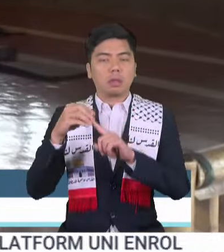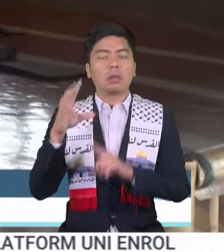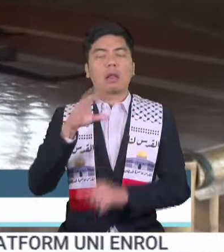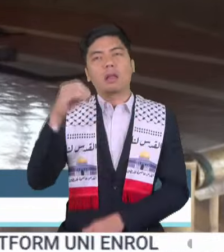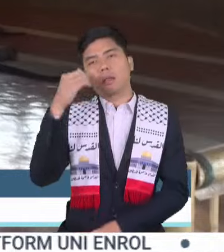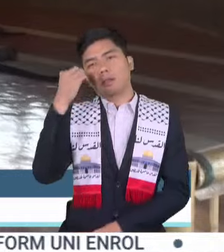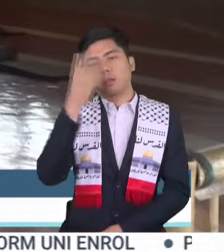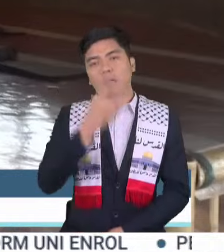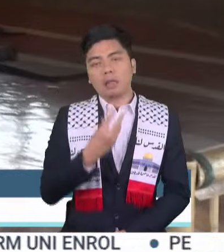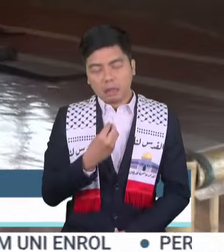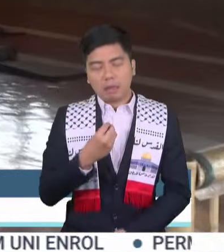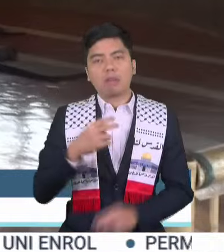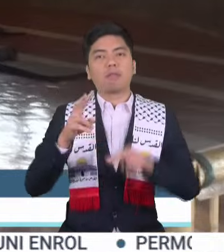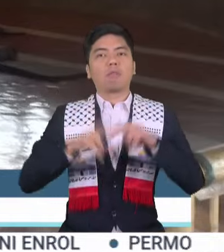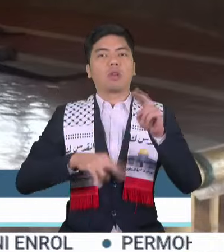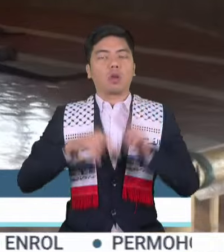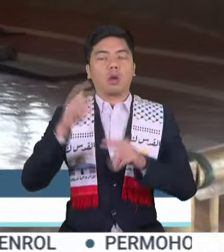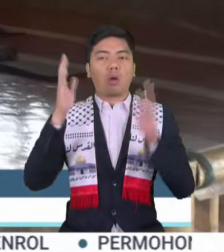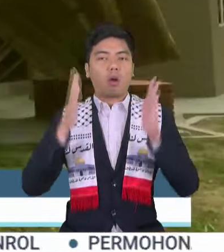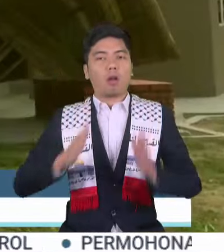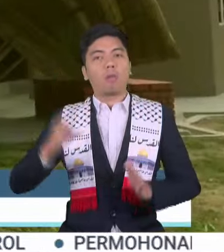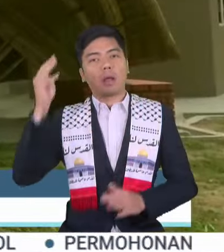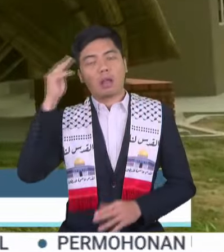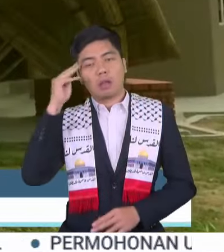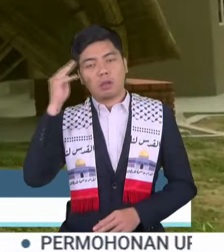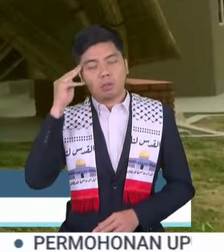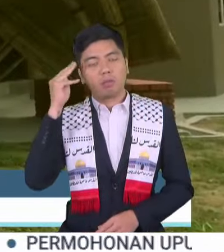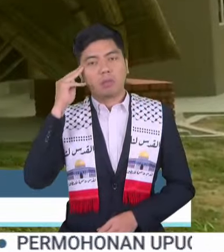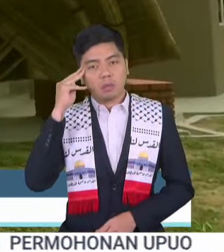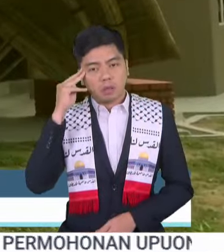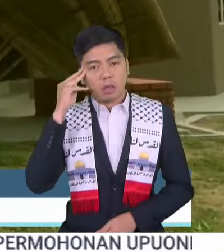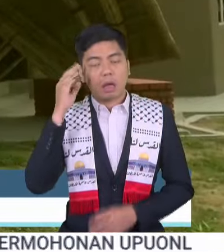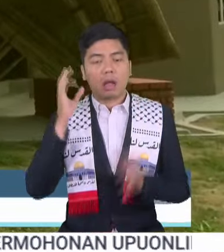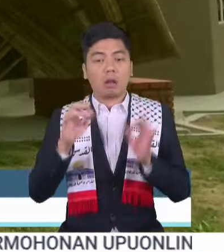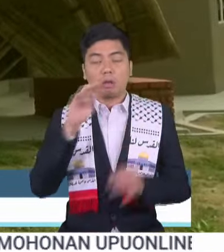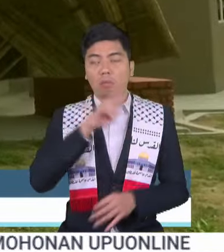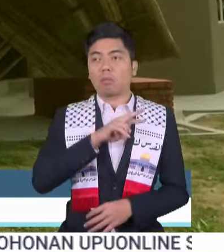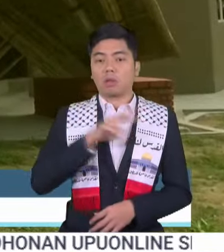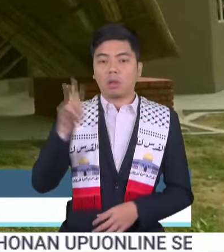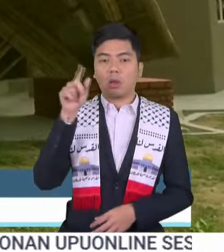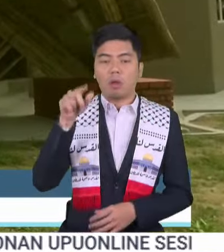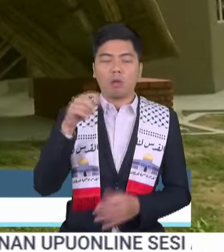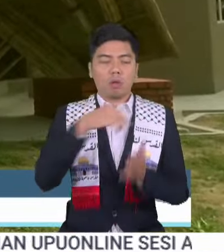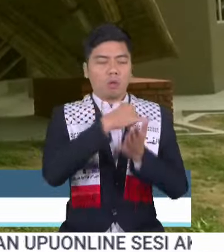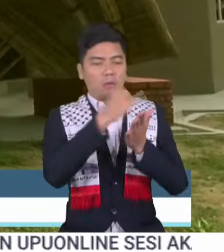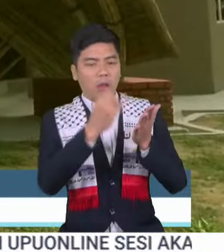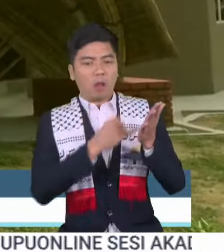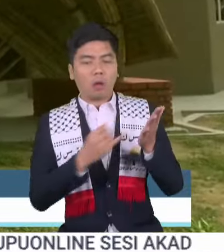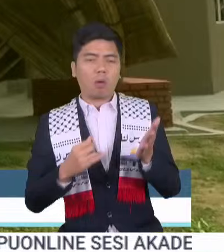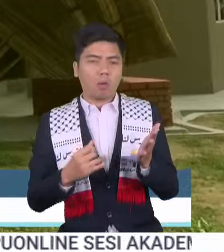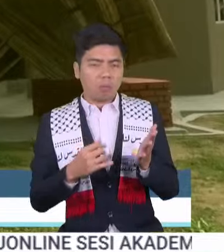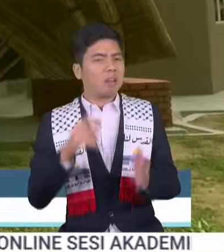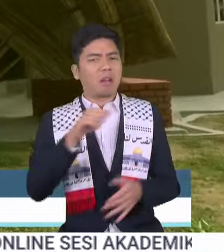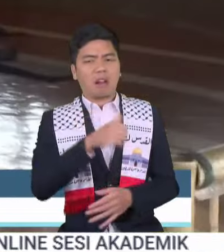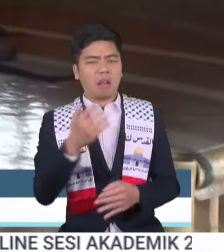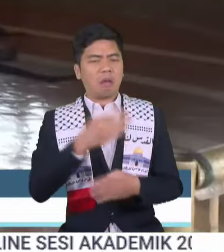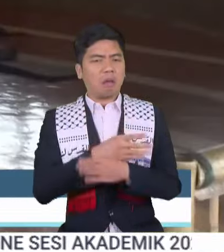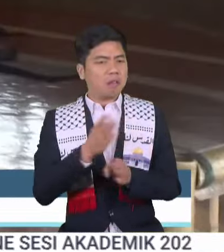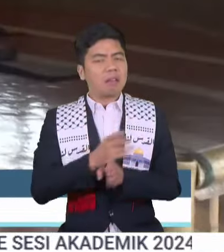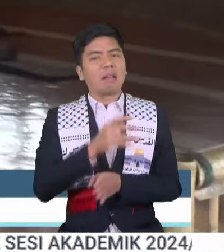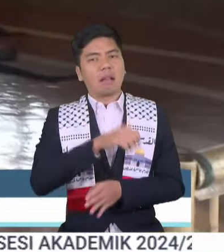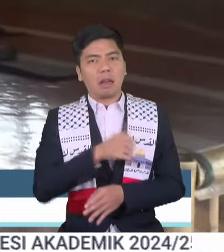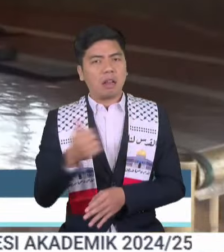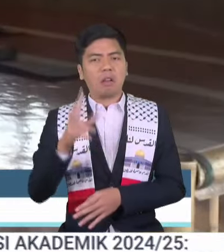indahnya seni bina orang Melayu kita. Dan kalau boleh kita lihat, dia punya bentuk pun sangat unik, bukan macam biasa petak segi